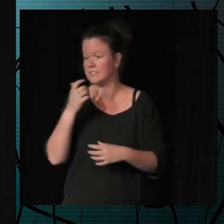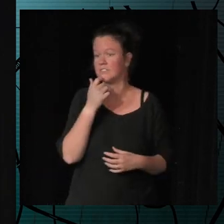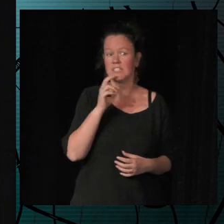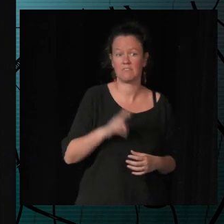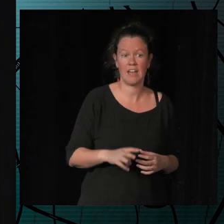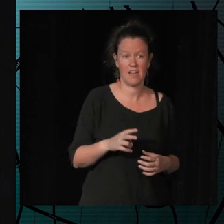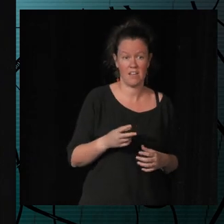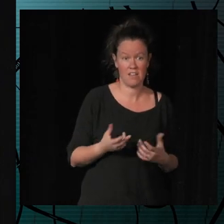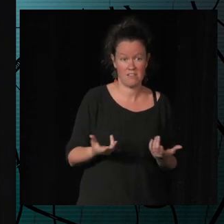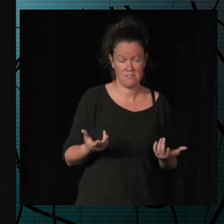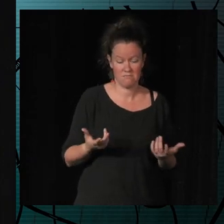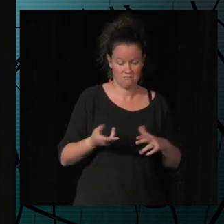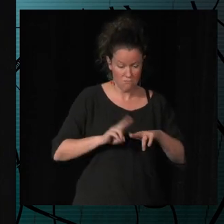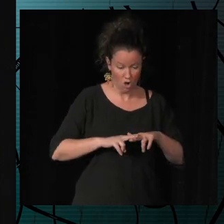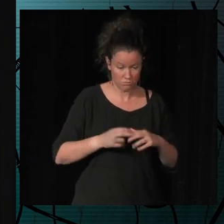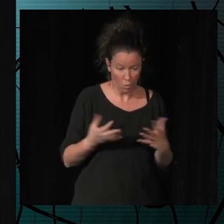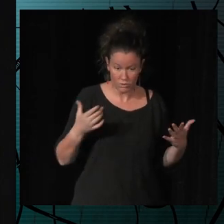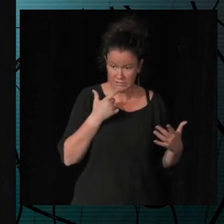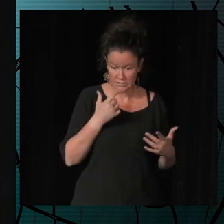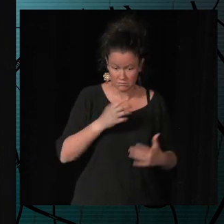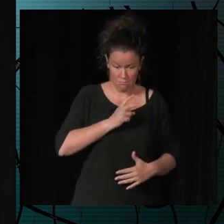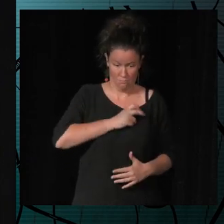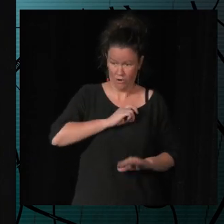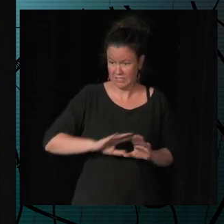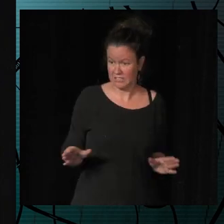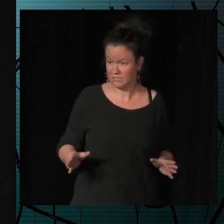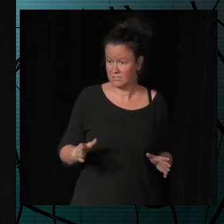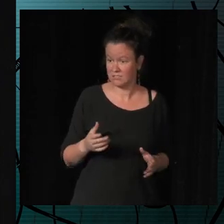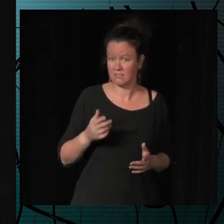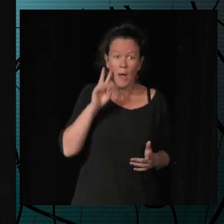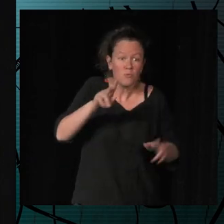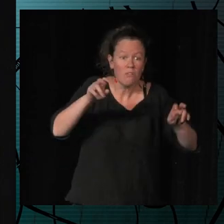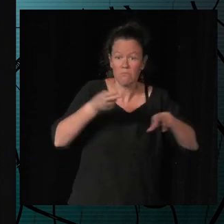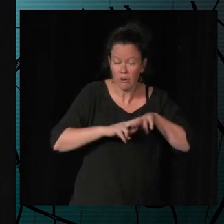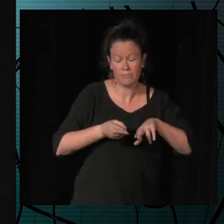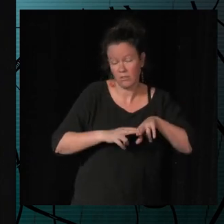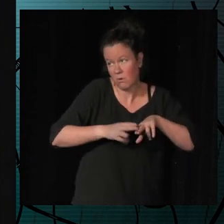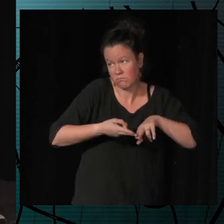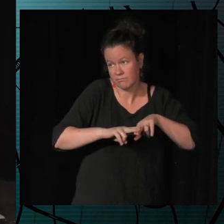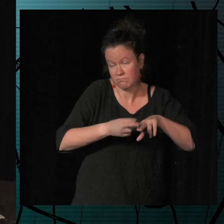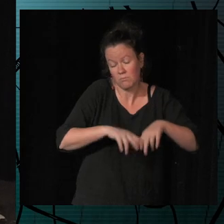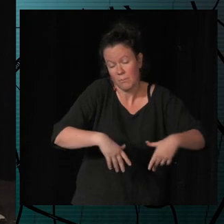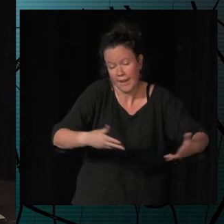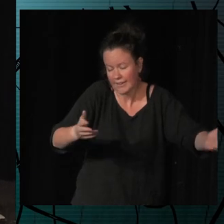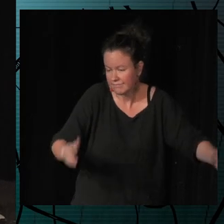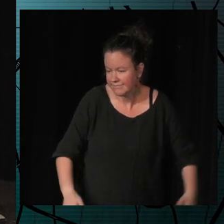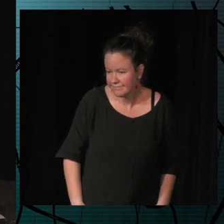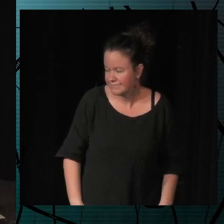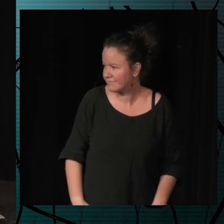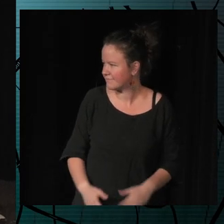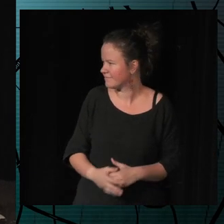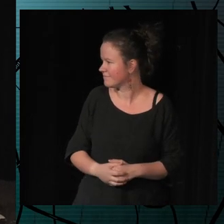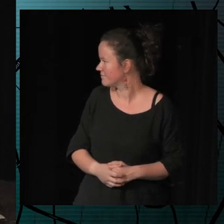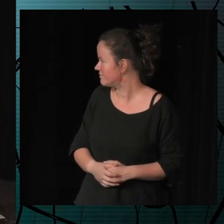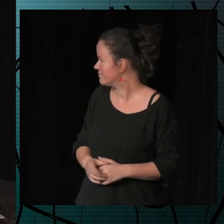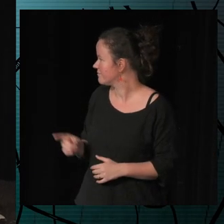stress ne resta que l'agassement je sais pas comment vous analyz la le lien entre difficulté et horreur si je peux me permettre cette